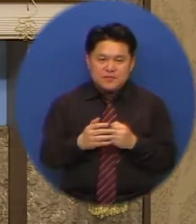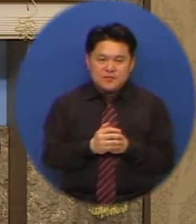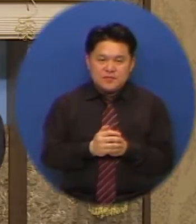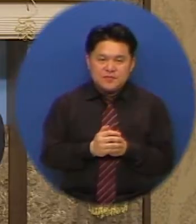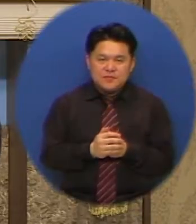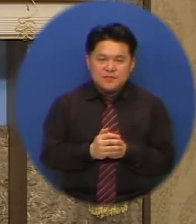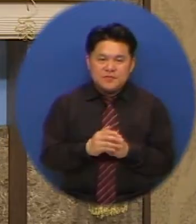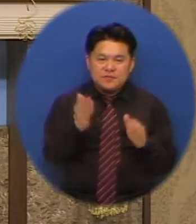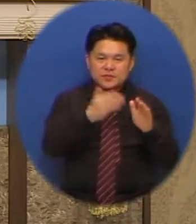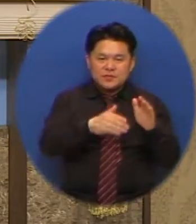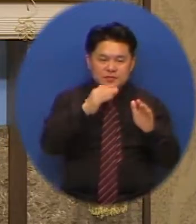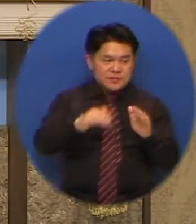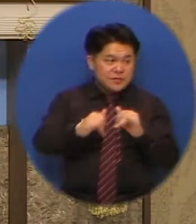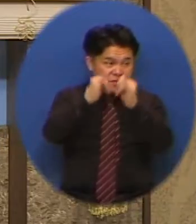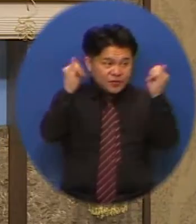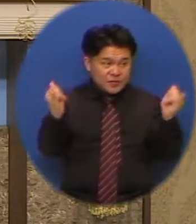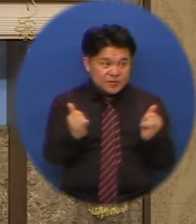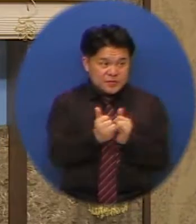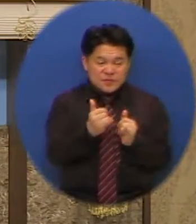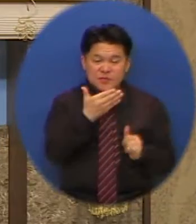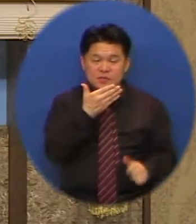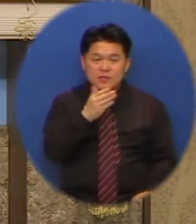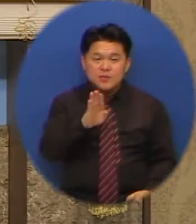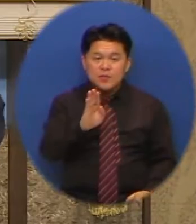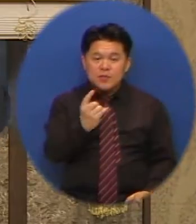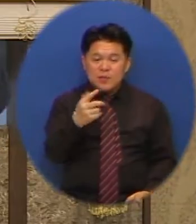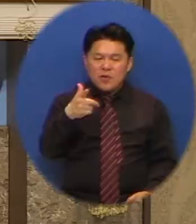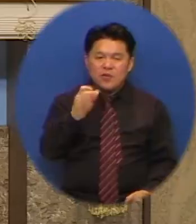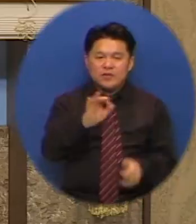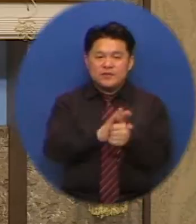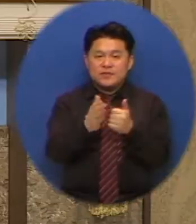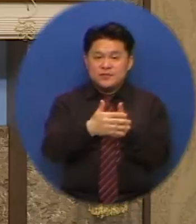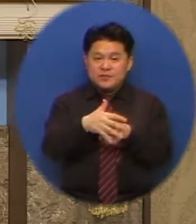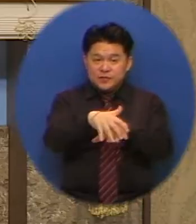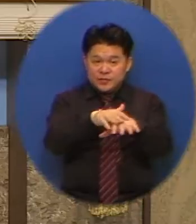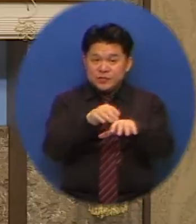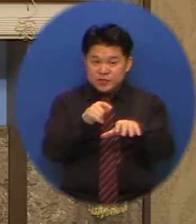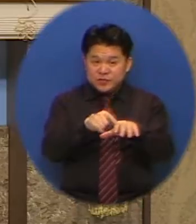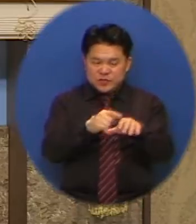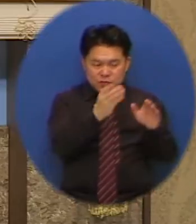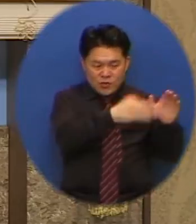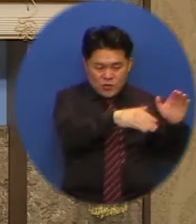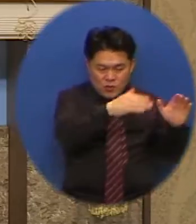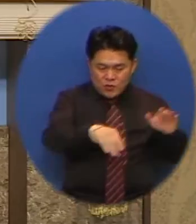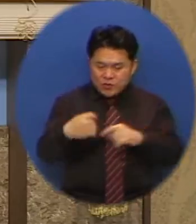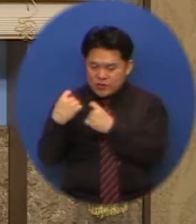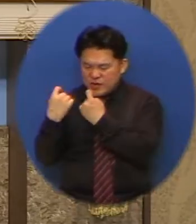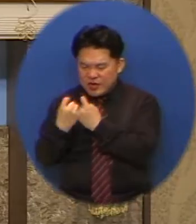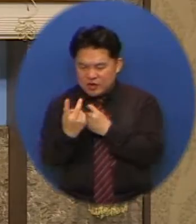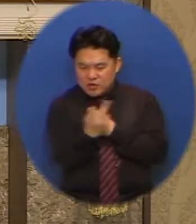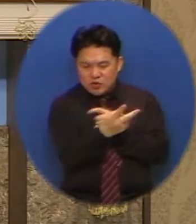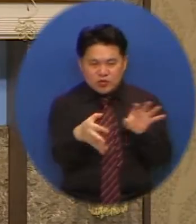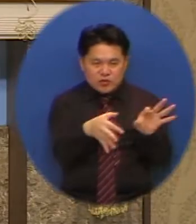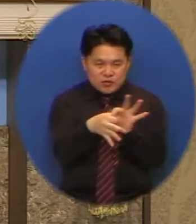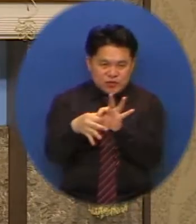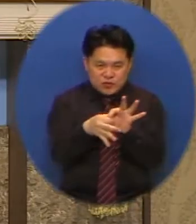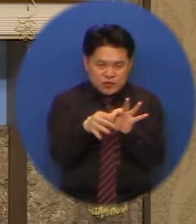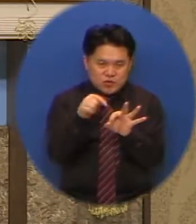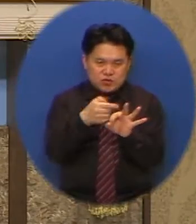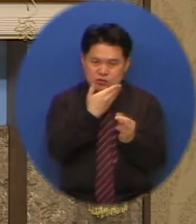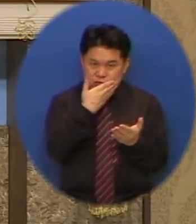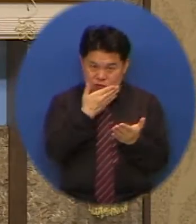네. 공공전달체계와 연결시키는 그러니까 공공과 민간 전달을 연결시키는 굉장히